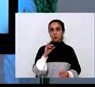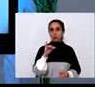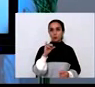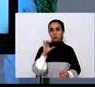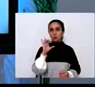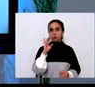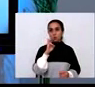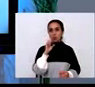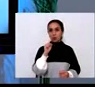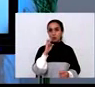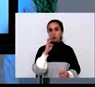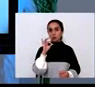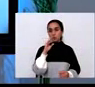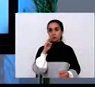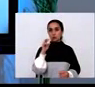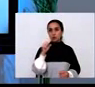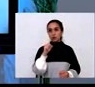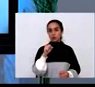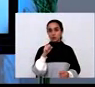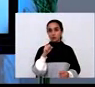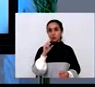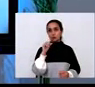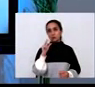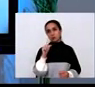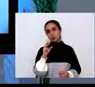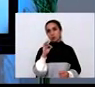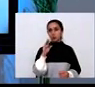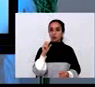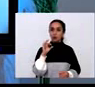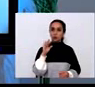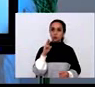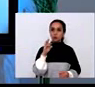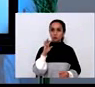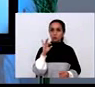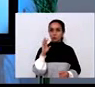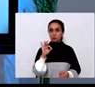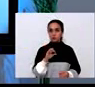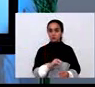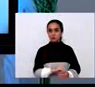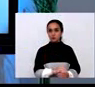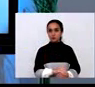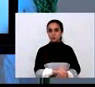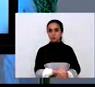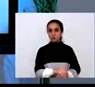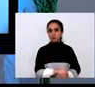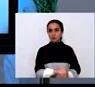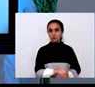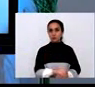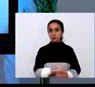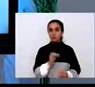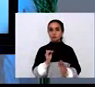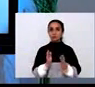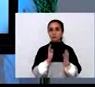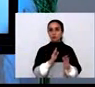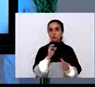«а», «но», «да» в значении «но», «зато», «однако». Вы с ними подробнее познакомились в 10 классе.